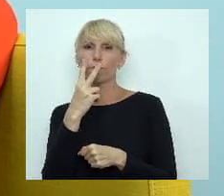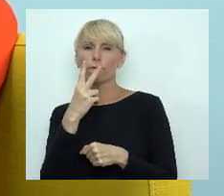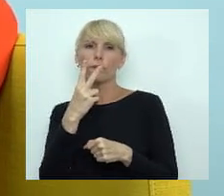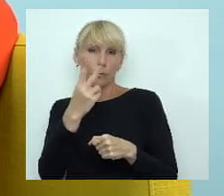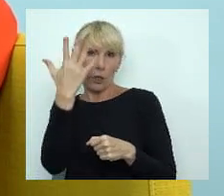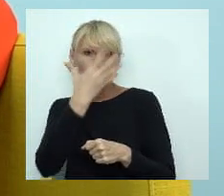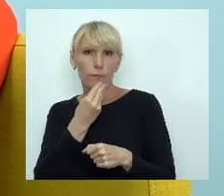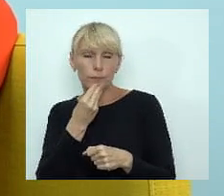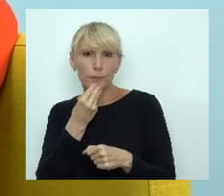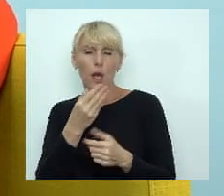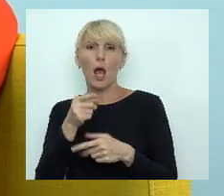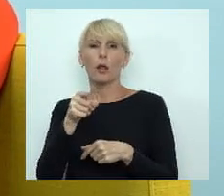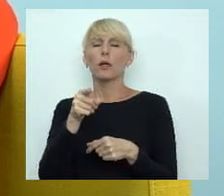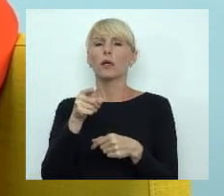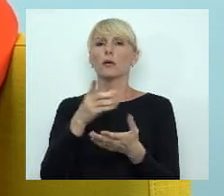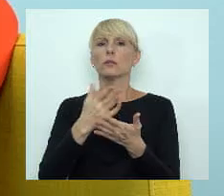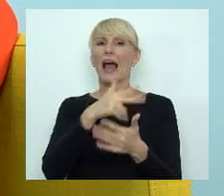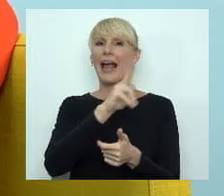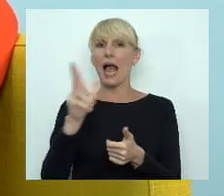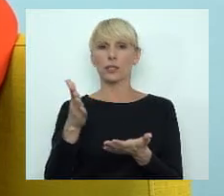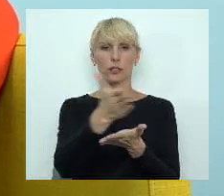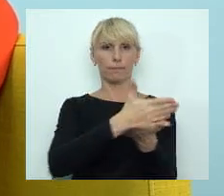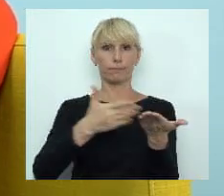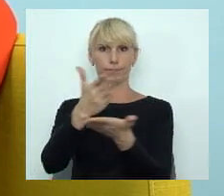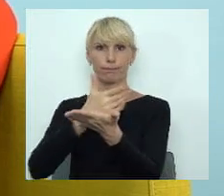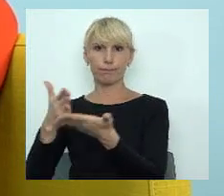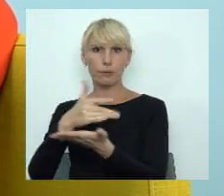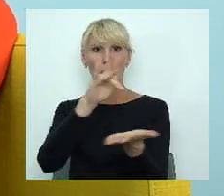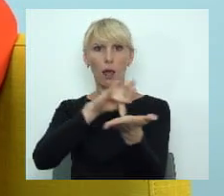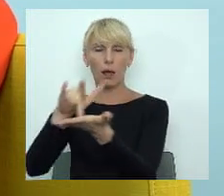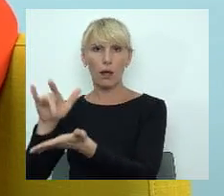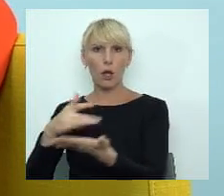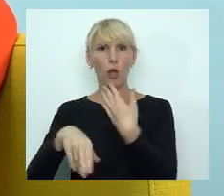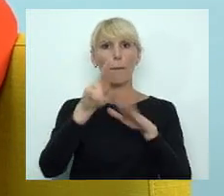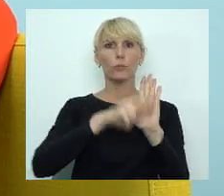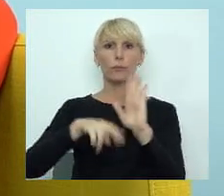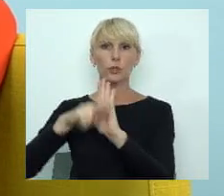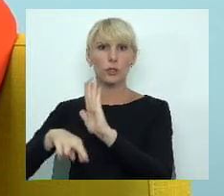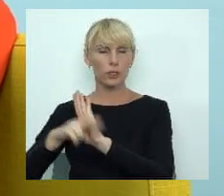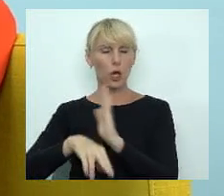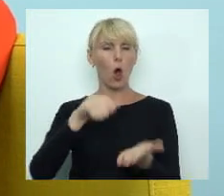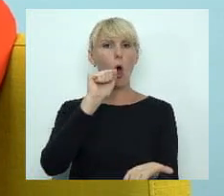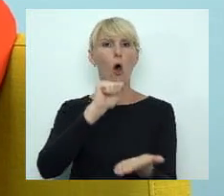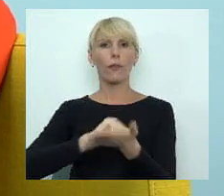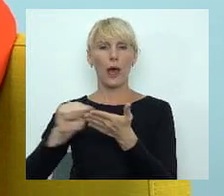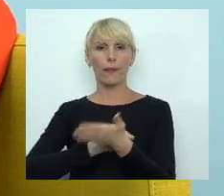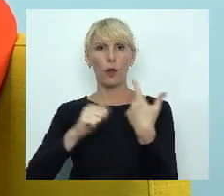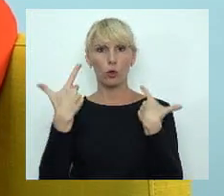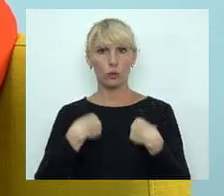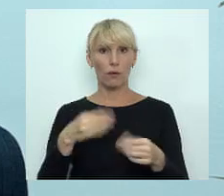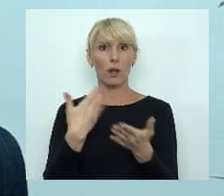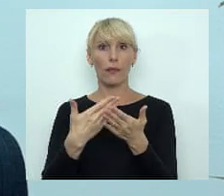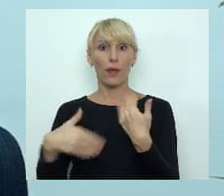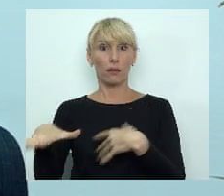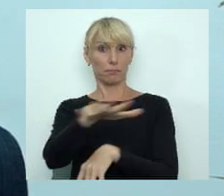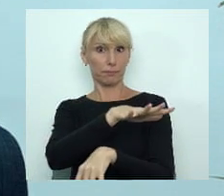państw członkowskich musiało po swojemu prowadzić przepisy o ochronie danych osobowych, implementując dyrektywę. I stąd ta